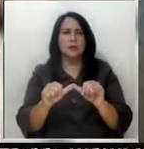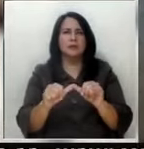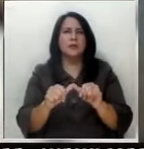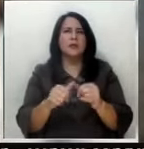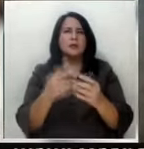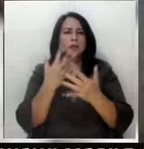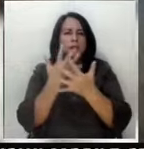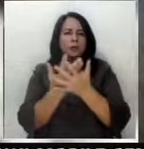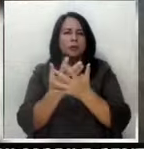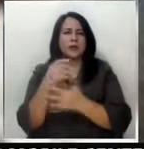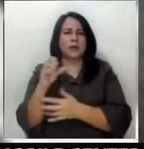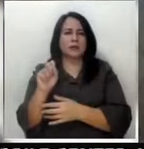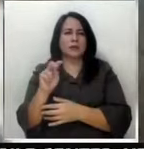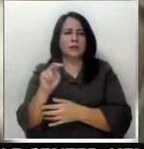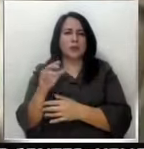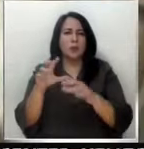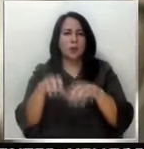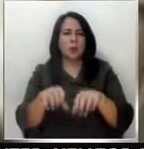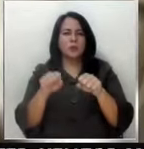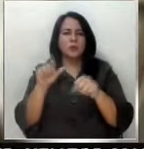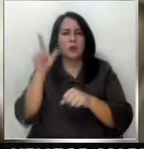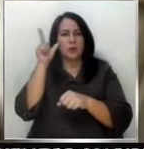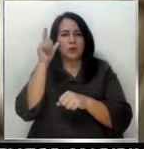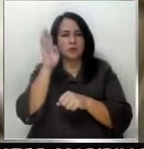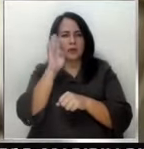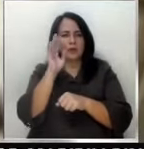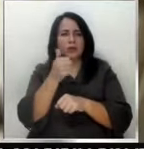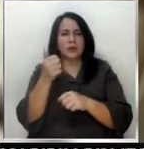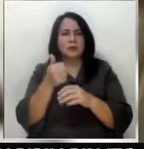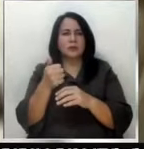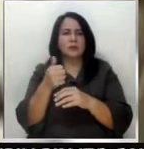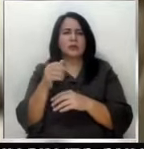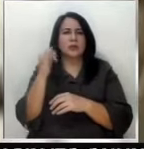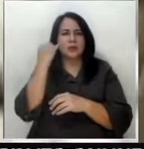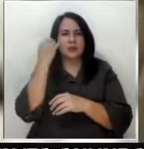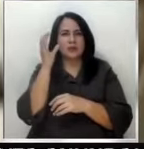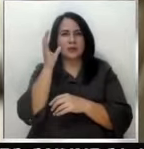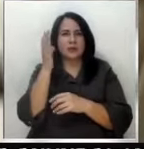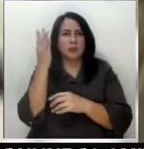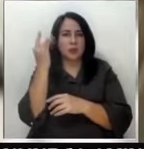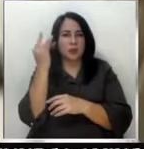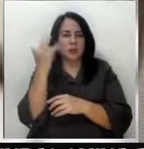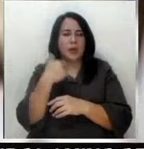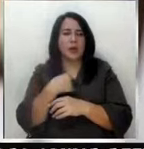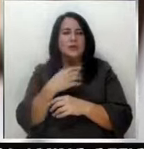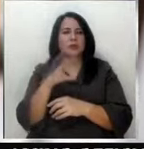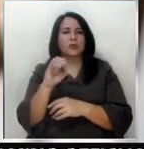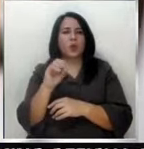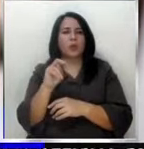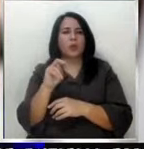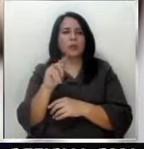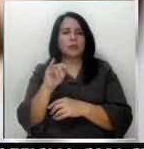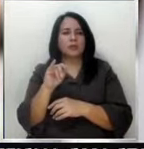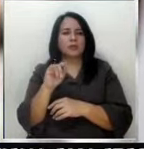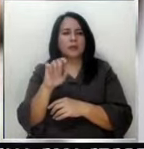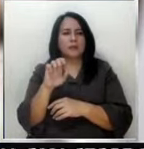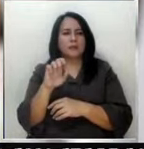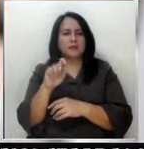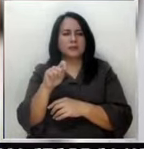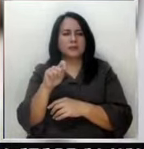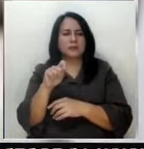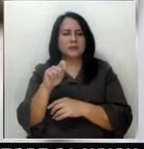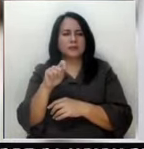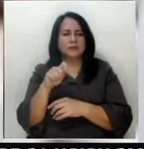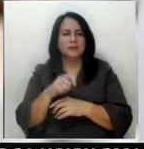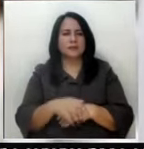sina SMNI host Lorraine Badoy at Jeffrey Celis matapos ma-cite in contempt. Para sa GMA Integrated